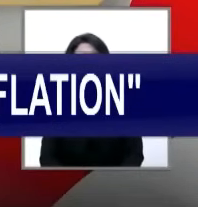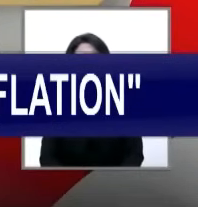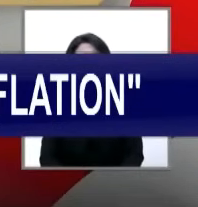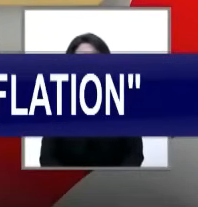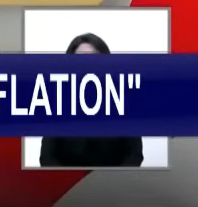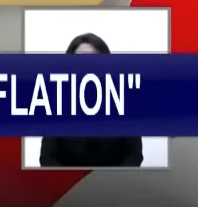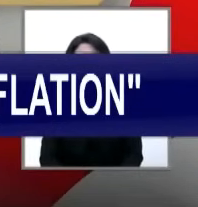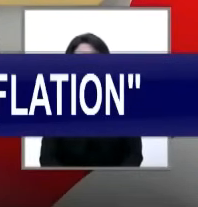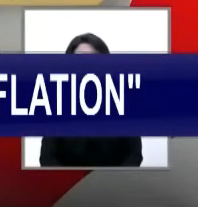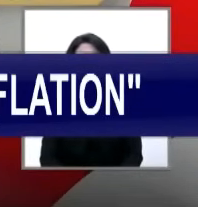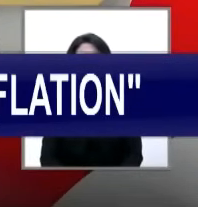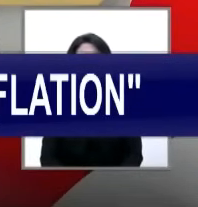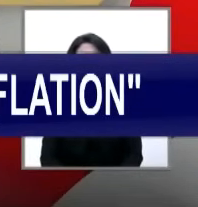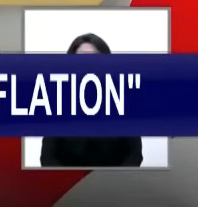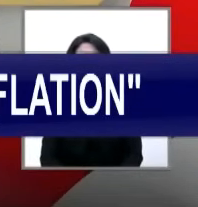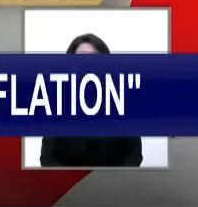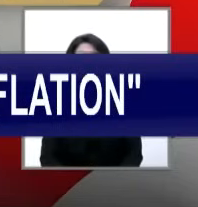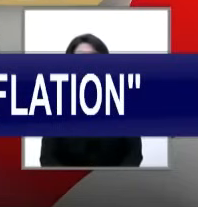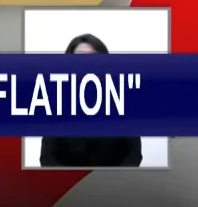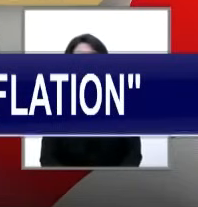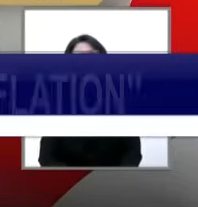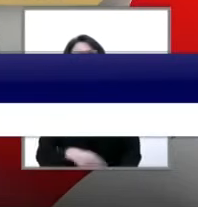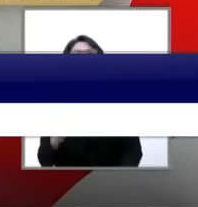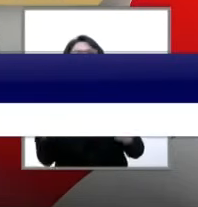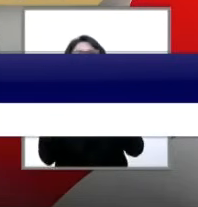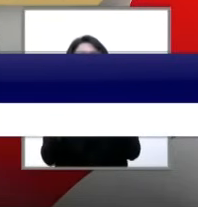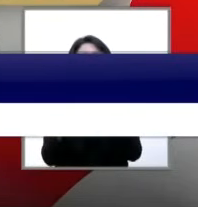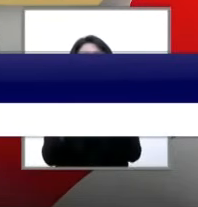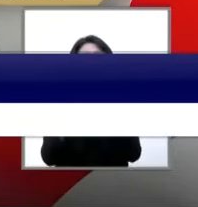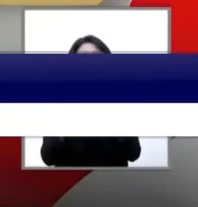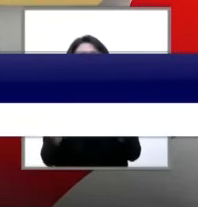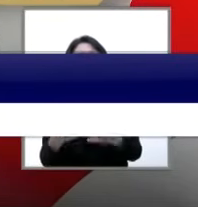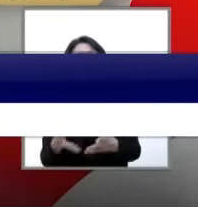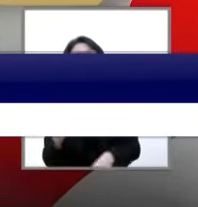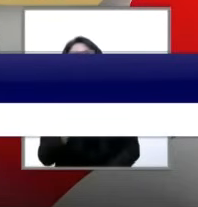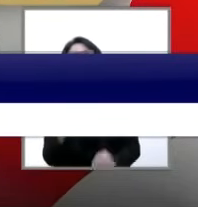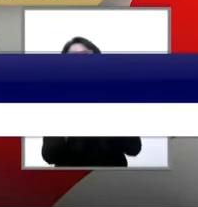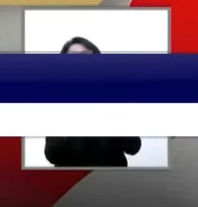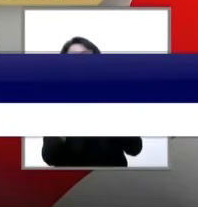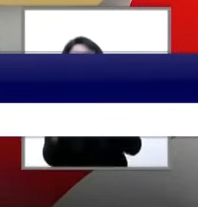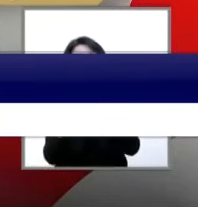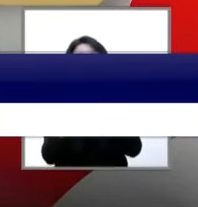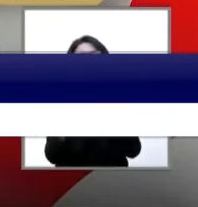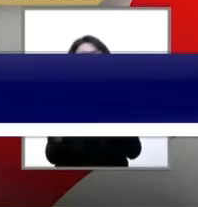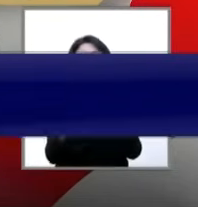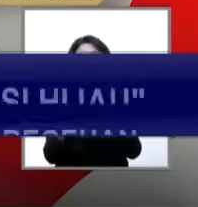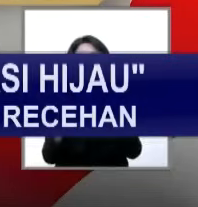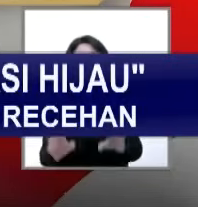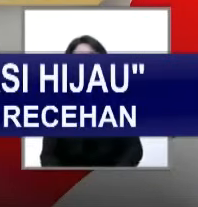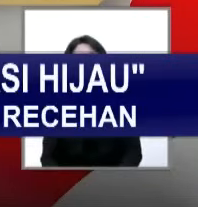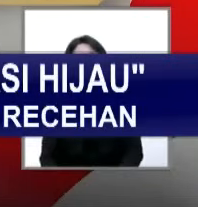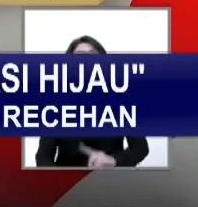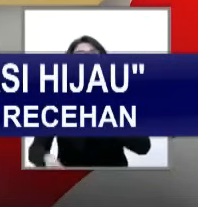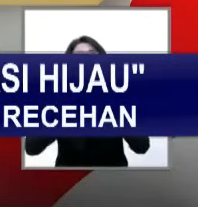itu ngarang-ngarangak karuan mengkaitkan dengan sesuatu yang tidak ada gitu yaini